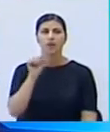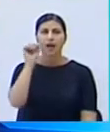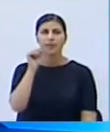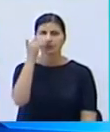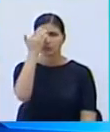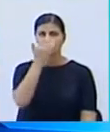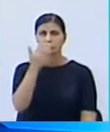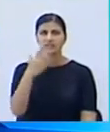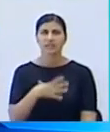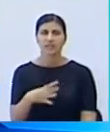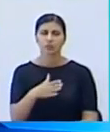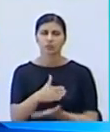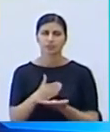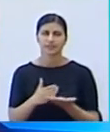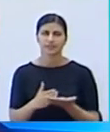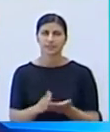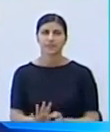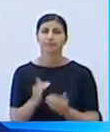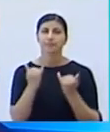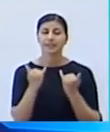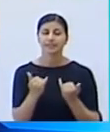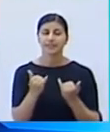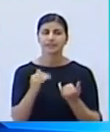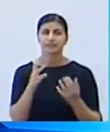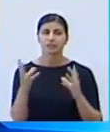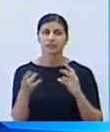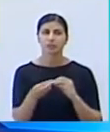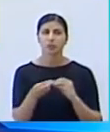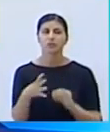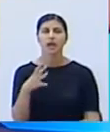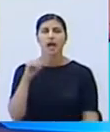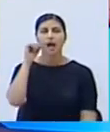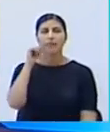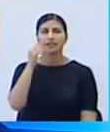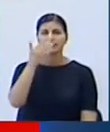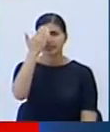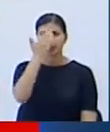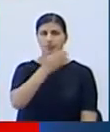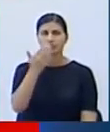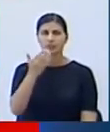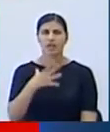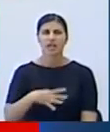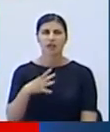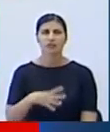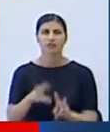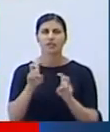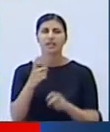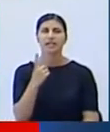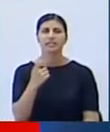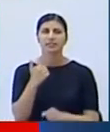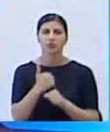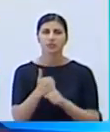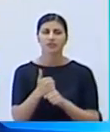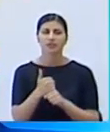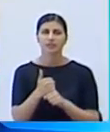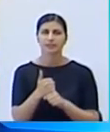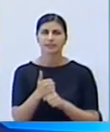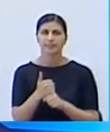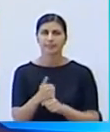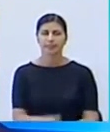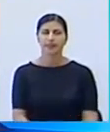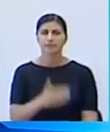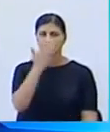მოსახლეობის ქართული ნაწილი. დღეს ფაქტობრივად აფხაზეთის ქართული მოსახლეობის ერთ-ერთი უმთავრესი, უბრალოდ უმთავრესი